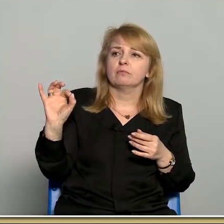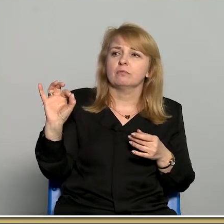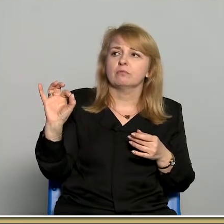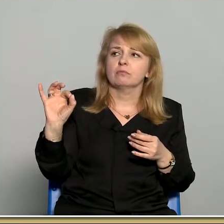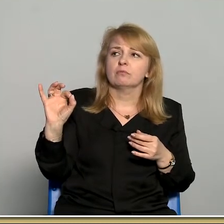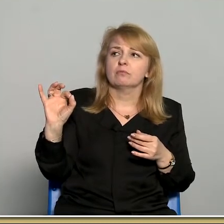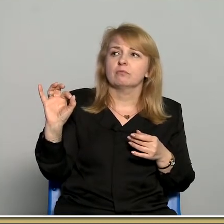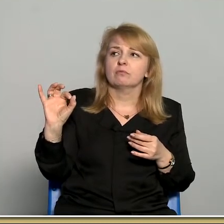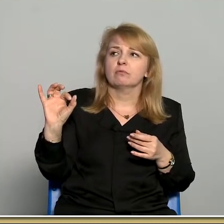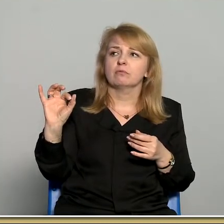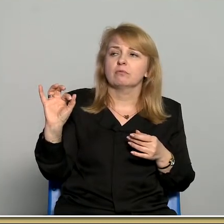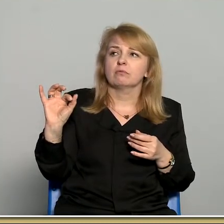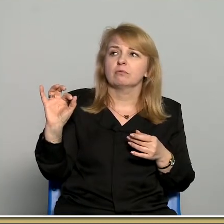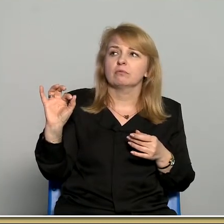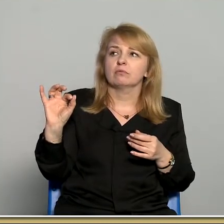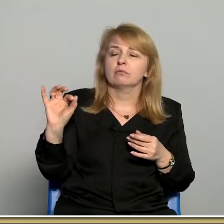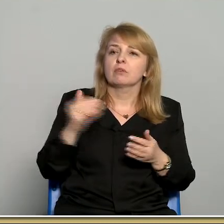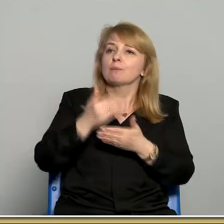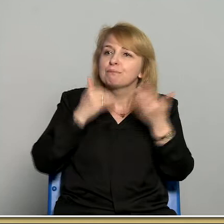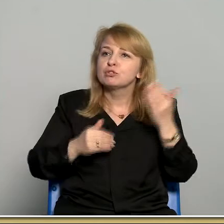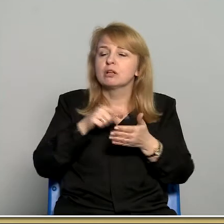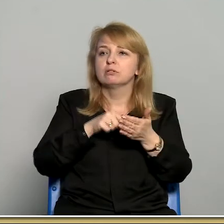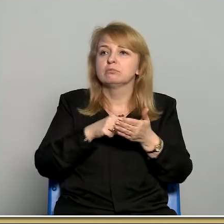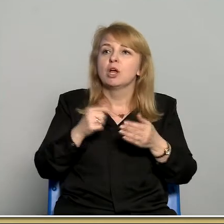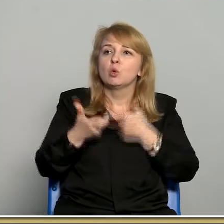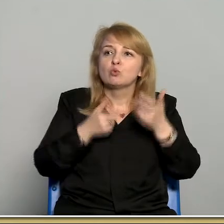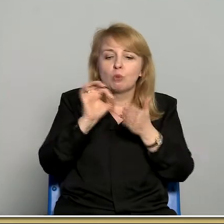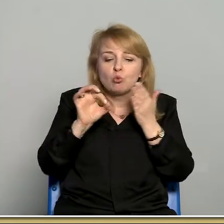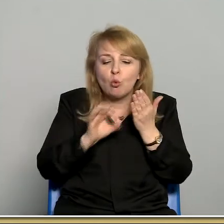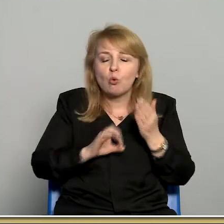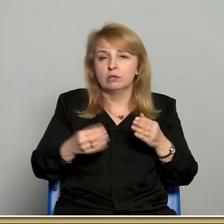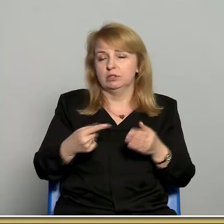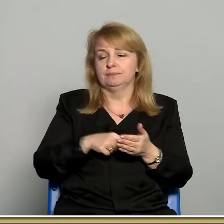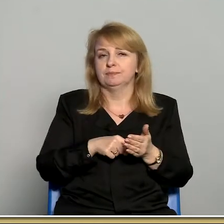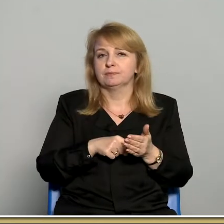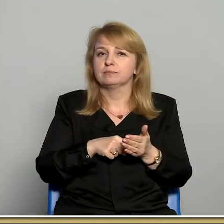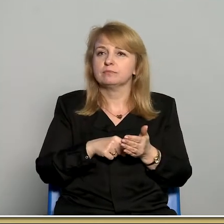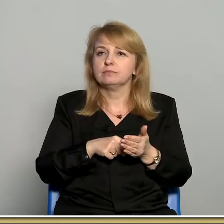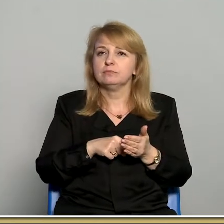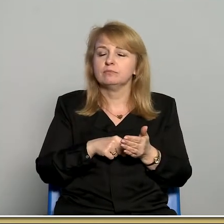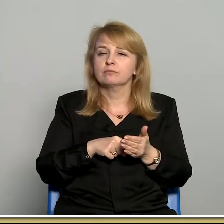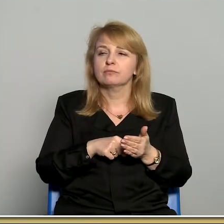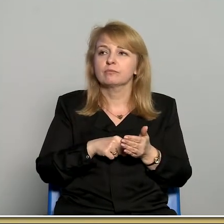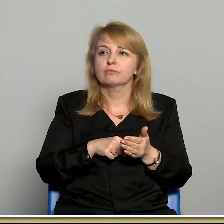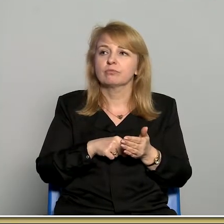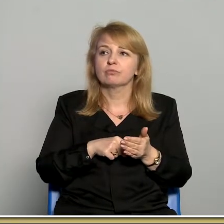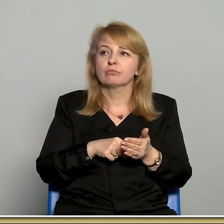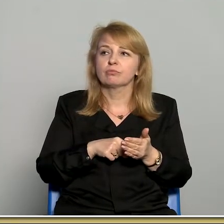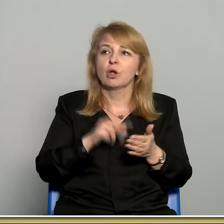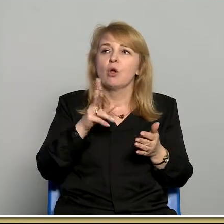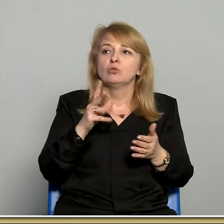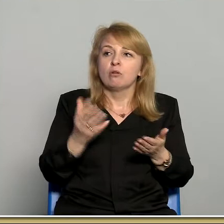tym etapie przed przyjęciem dokumentów szczegółowych wiedzieć. Beneficjenci, liderzy zmian,